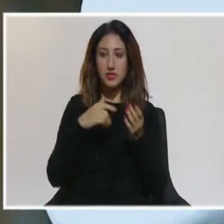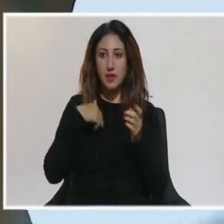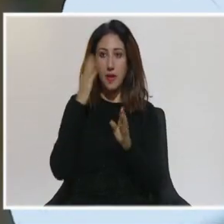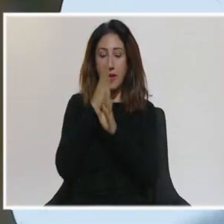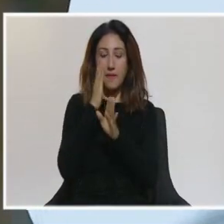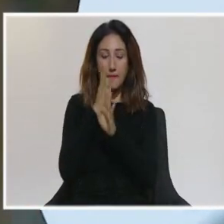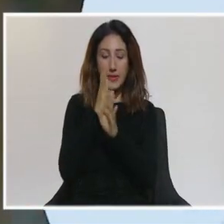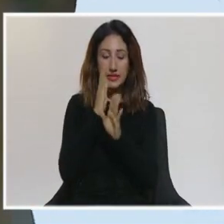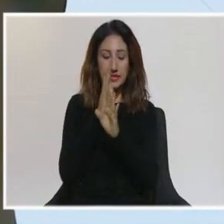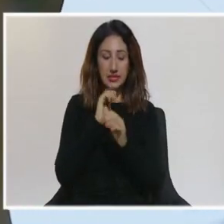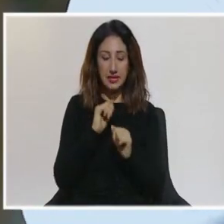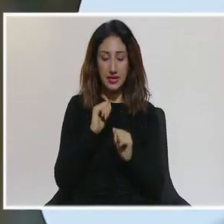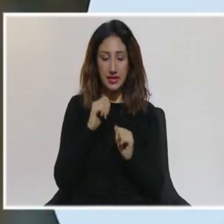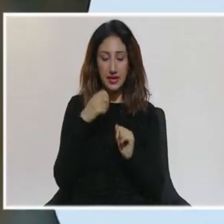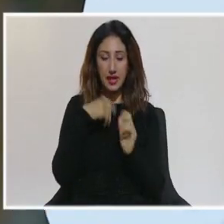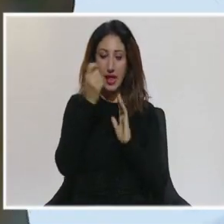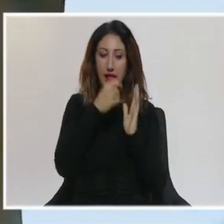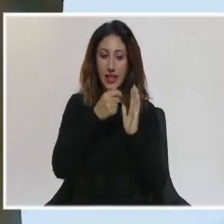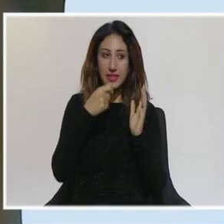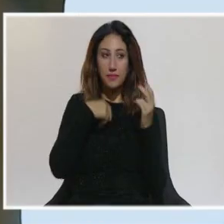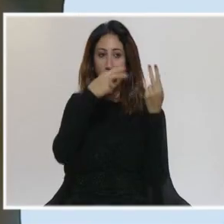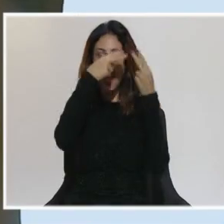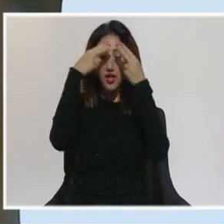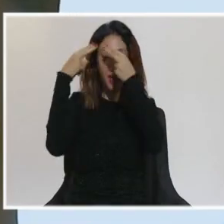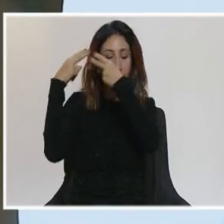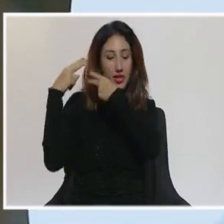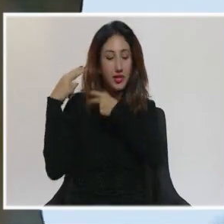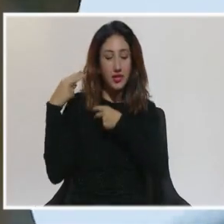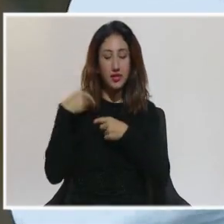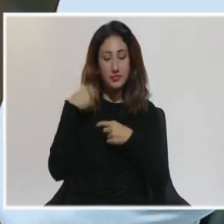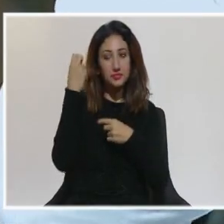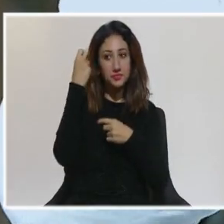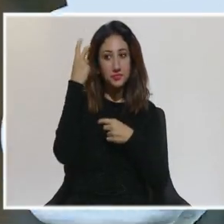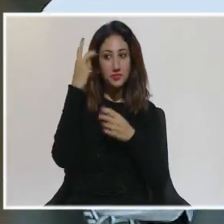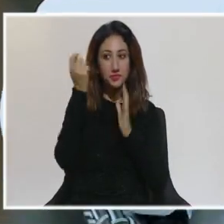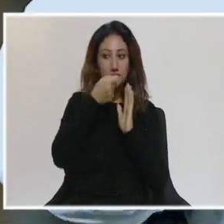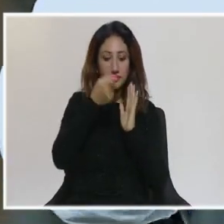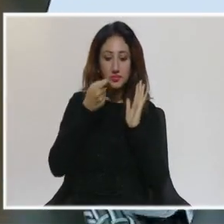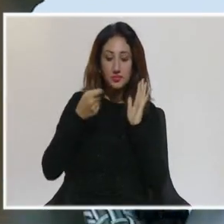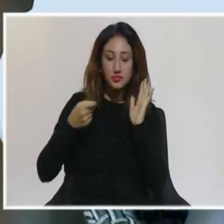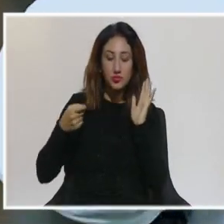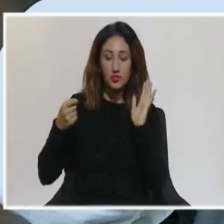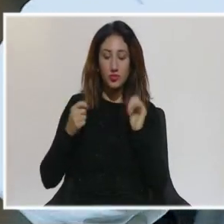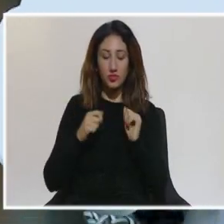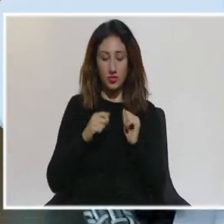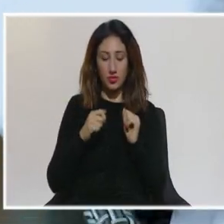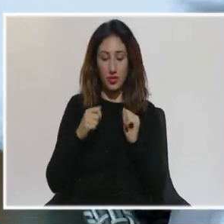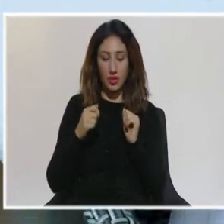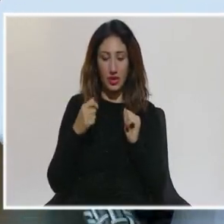ايه ان اكتب وان يبقى في خيال في الكتابه. وبعدين بقى وكان فجأة لقيت نفسي بقى